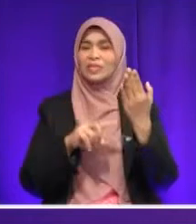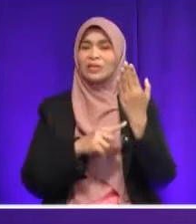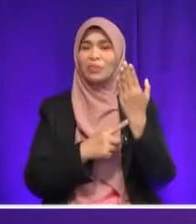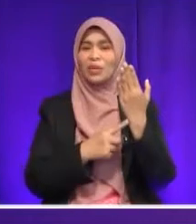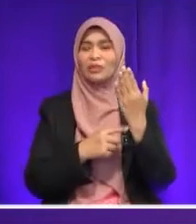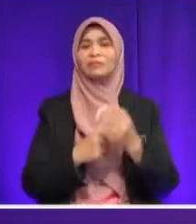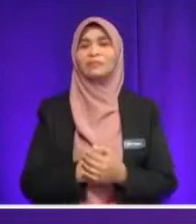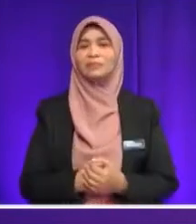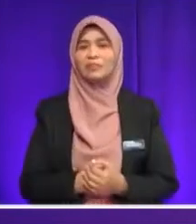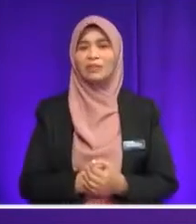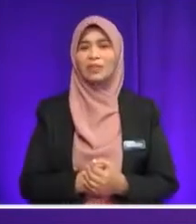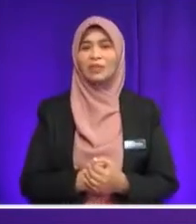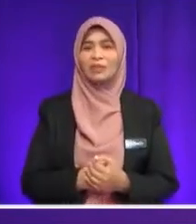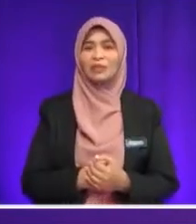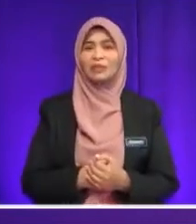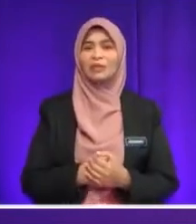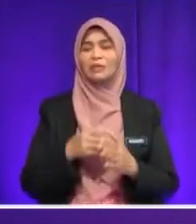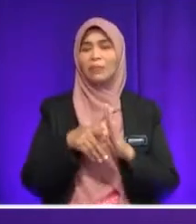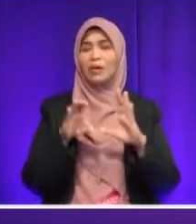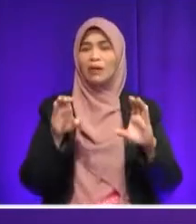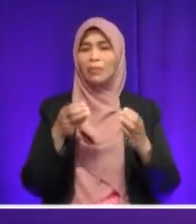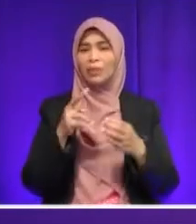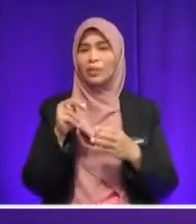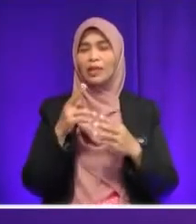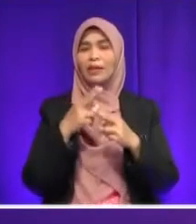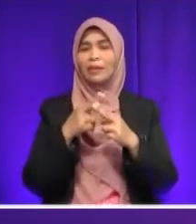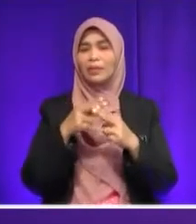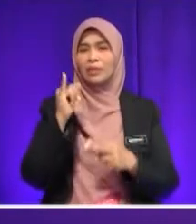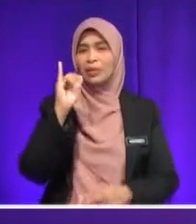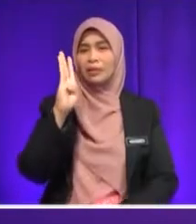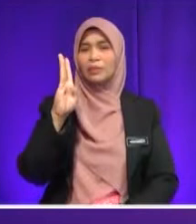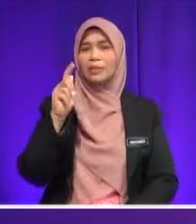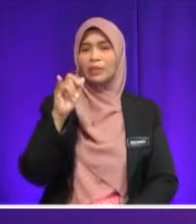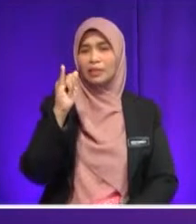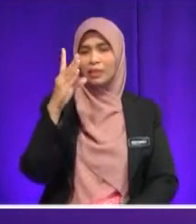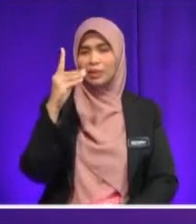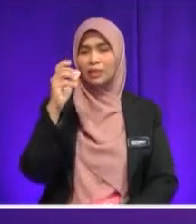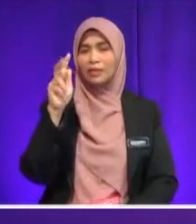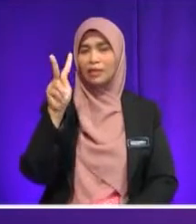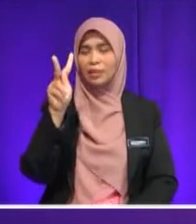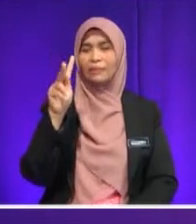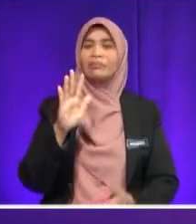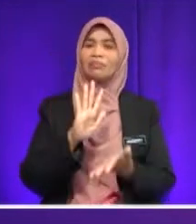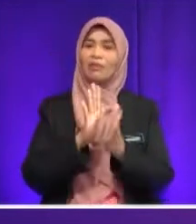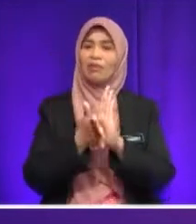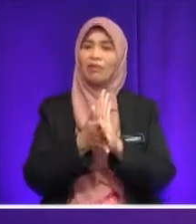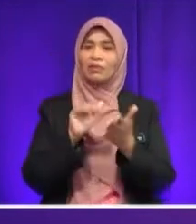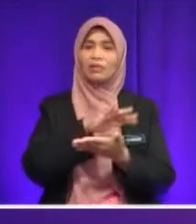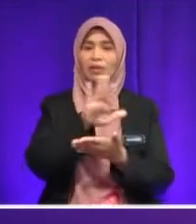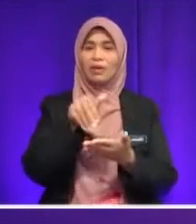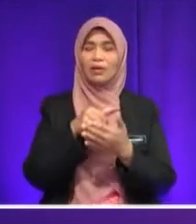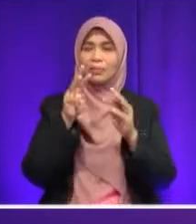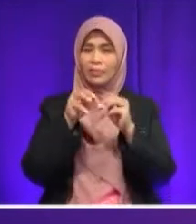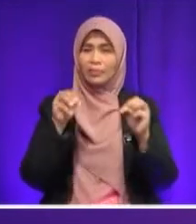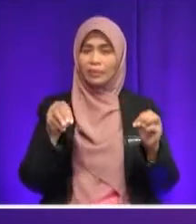inilah Dia perbuatan IPB tidak menyembah oke Hai janji anak mudik saja